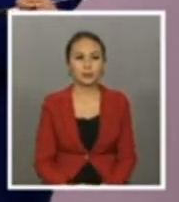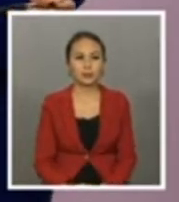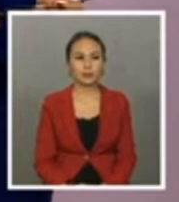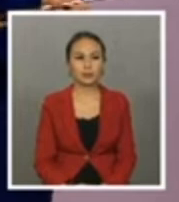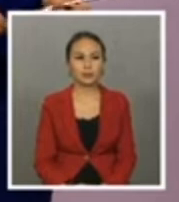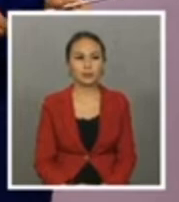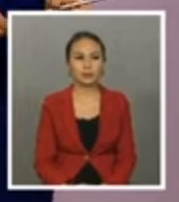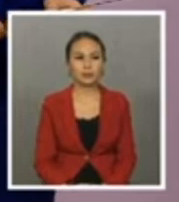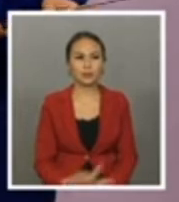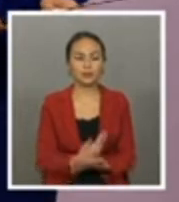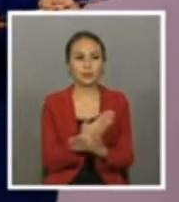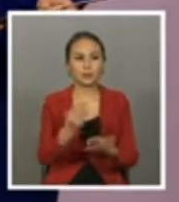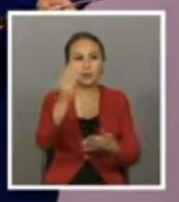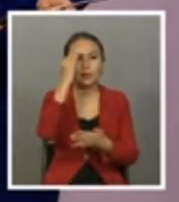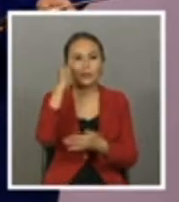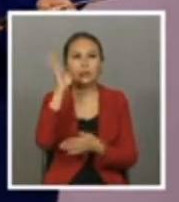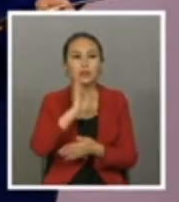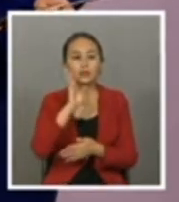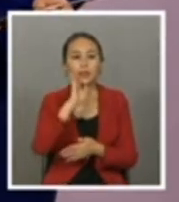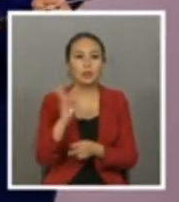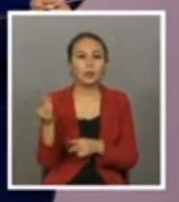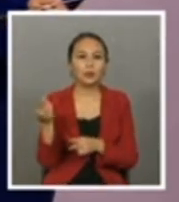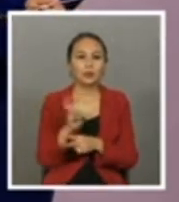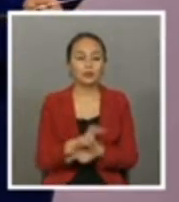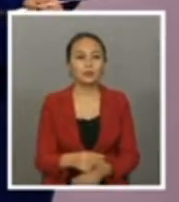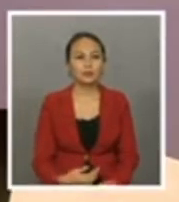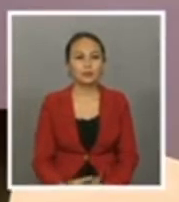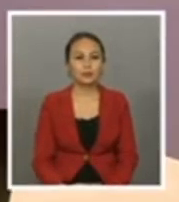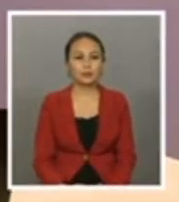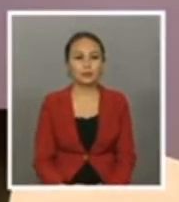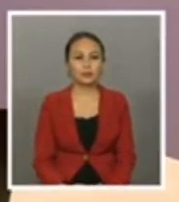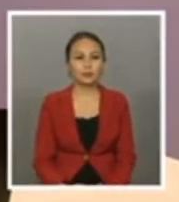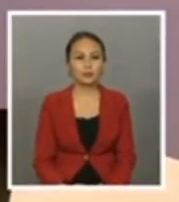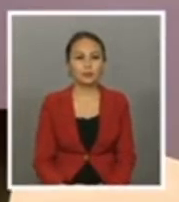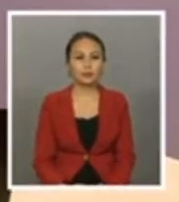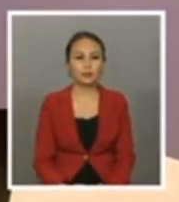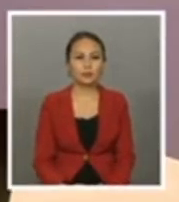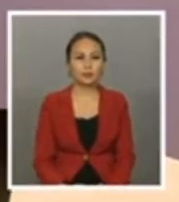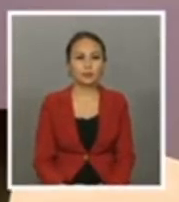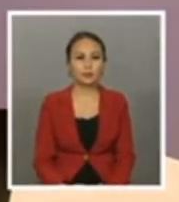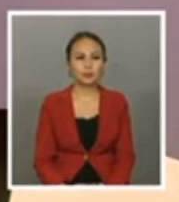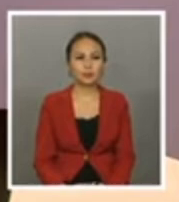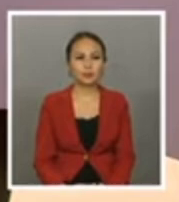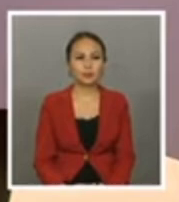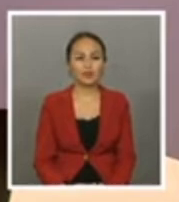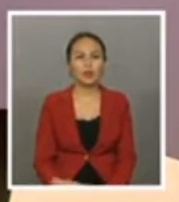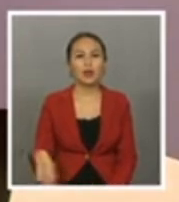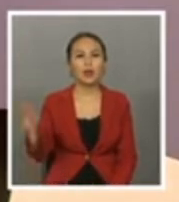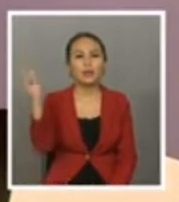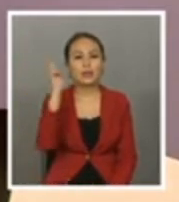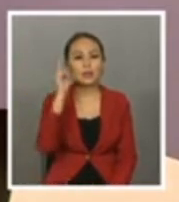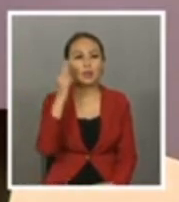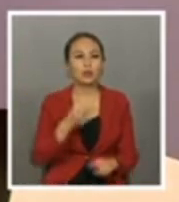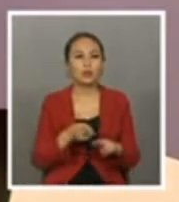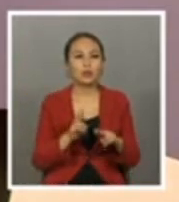Оның ауыспалы мағынасы таңертең келу. Сабақ сөзі қай тілден енген?